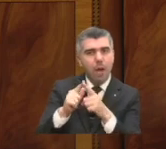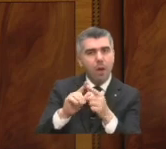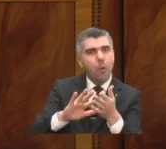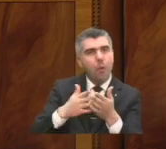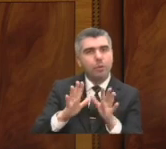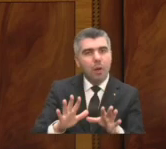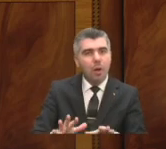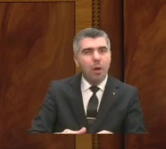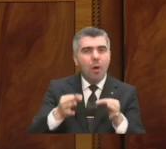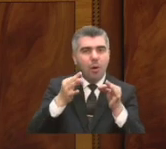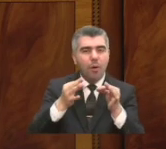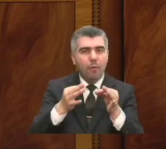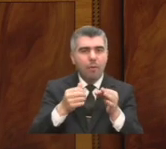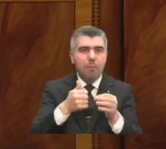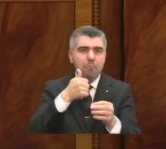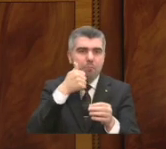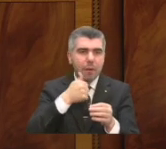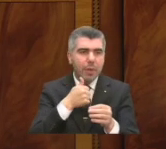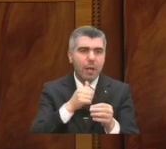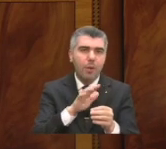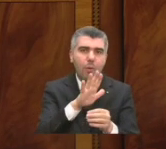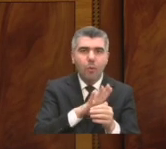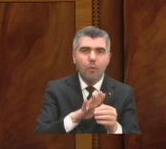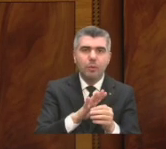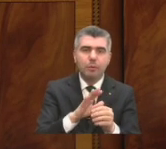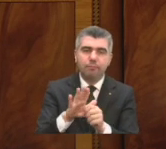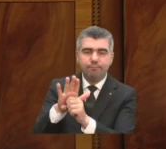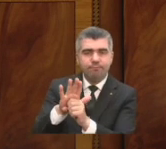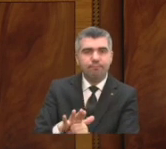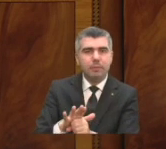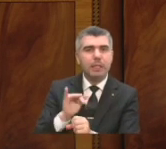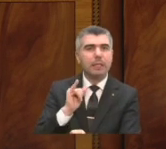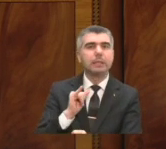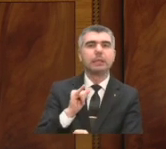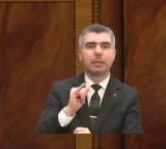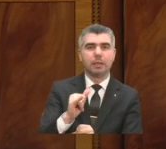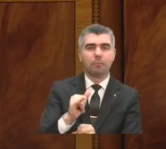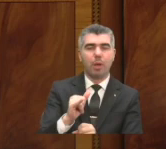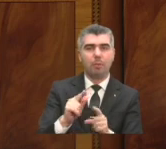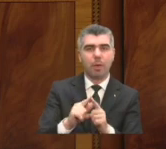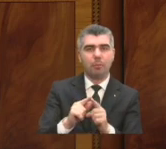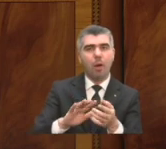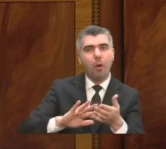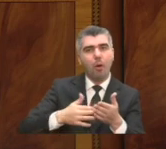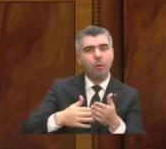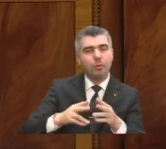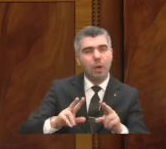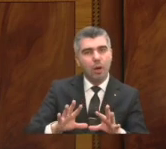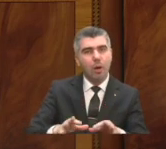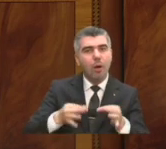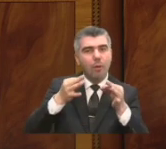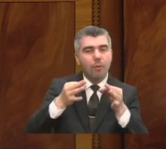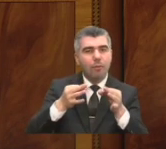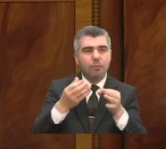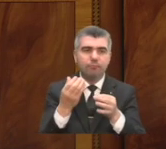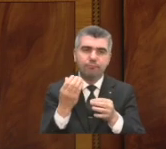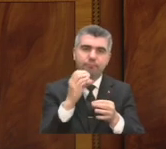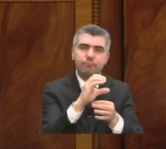الأساليب والمغالطات نحو الإساءة إليه والإضرار بصورته.